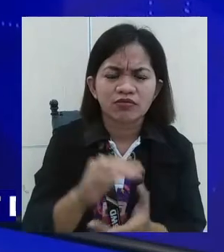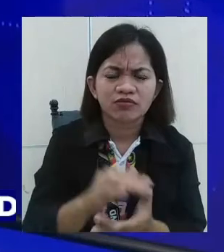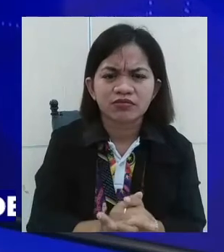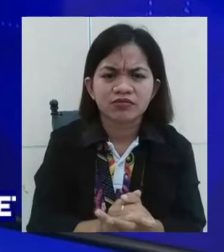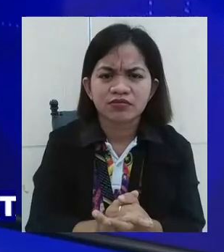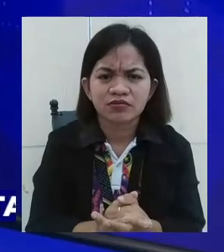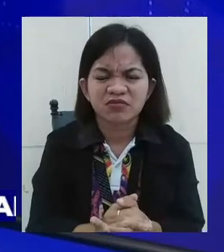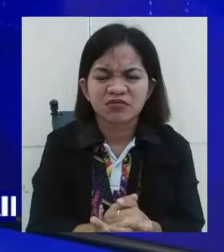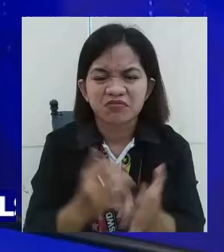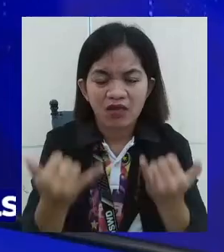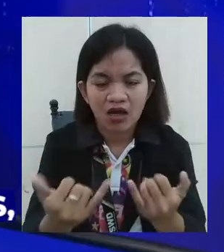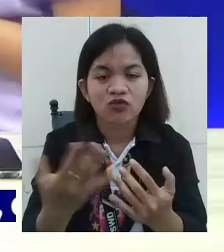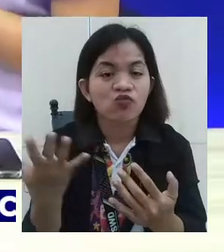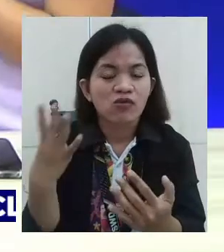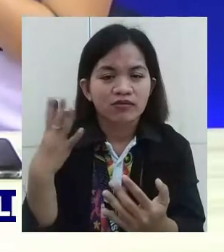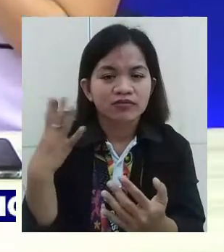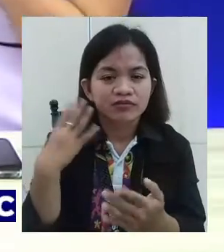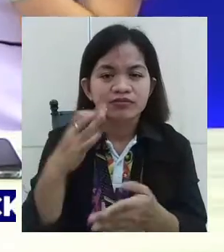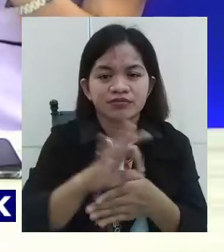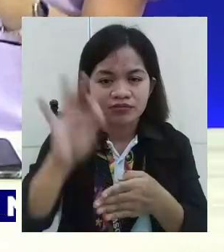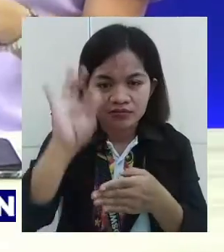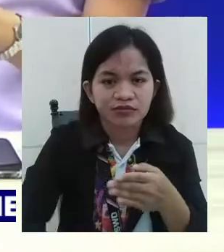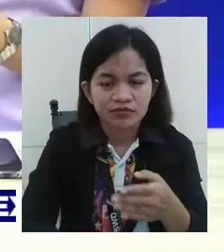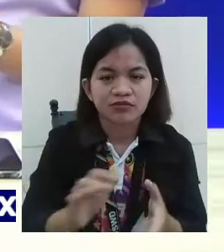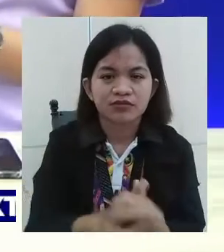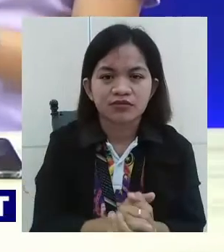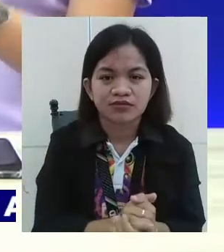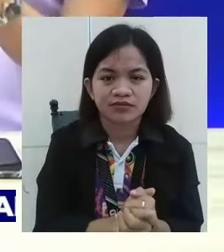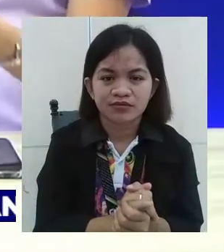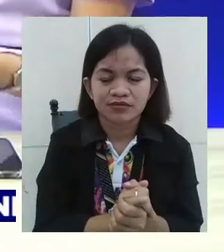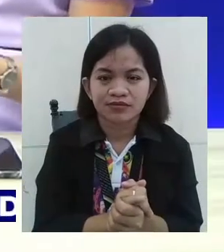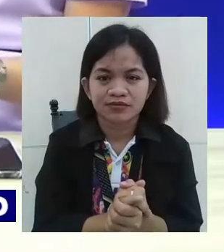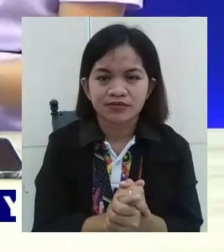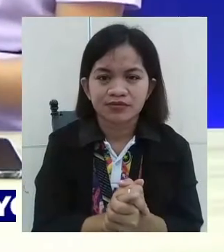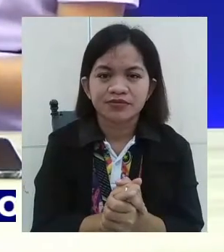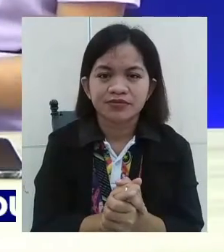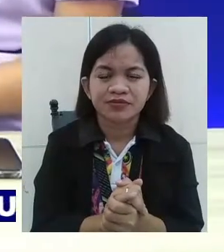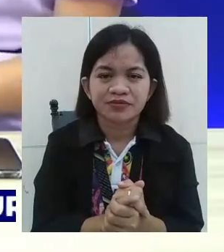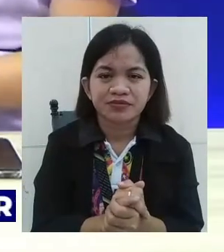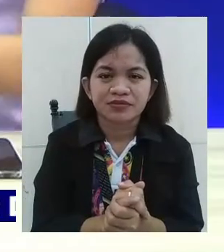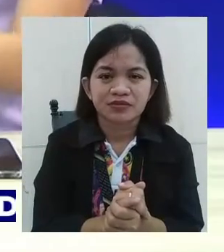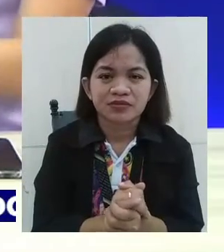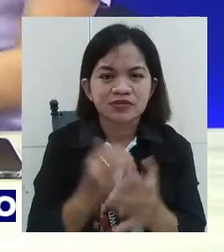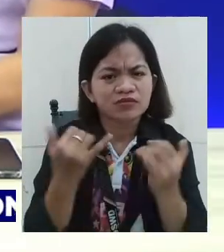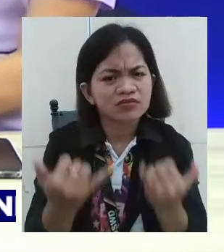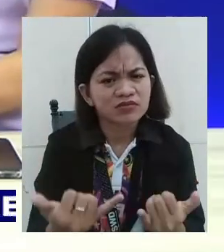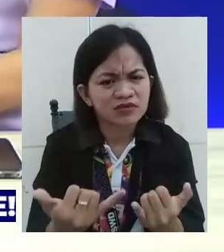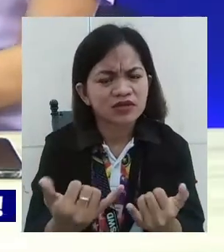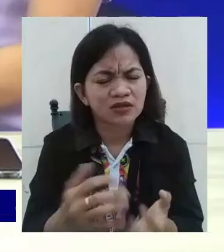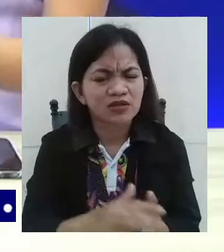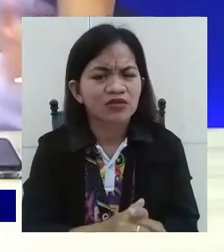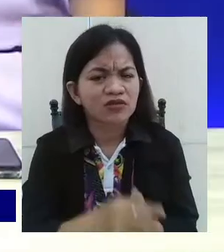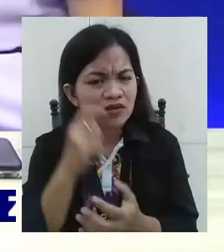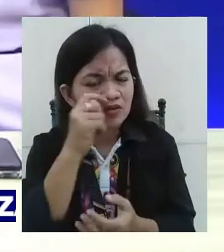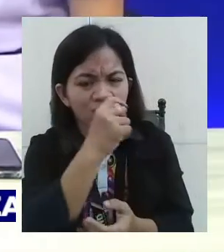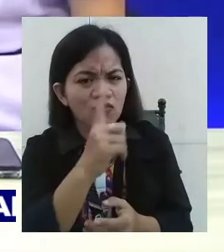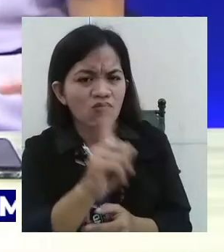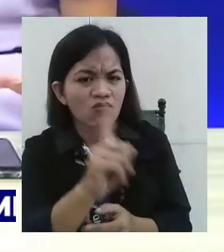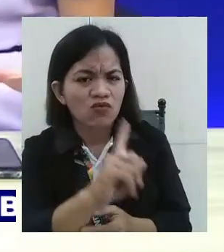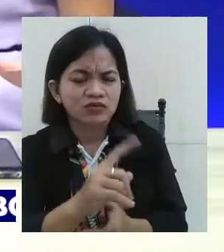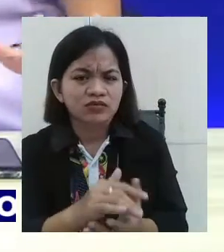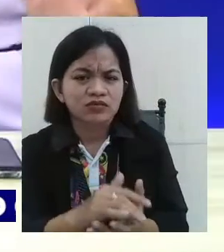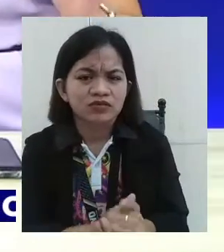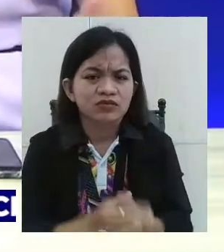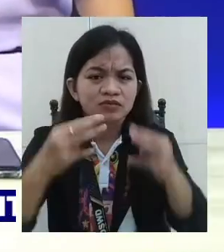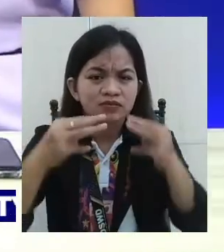para sa forthcoming activity natin. Sir Teddy, ano yung mensahe natin? Advocacy po na gusto nating iparating sa